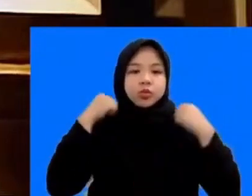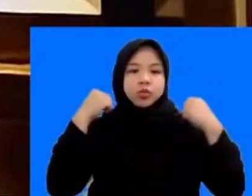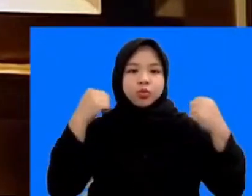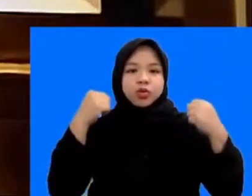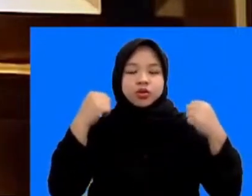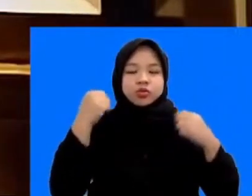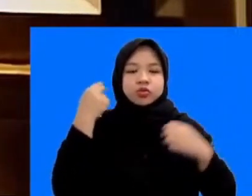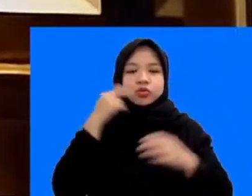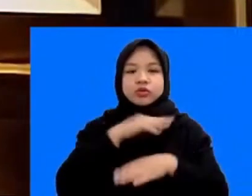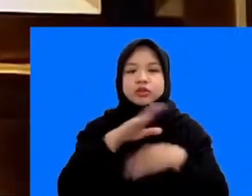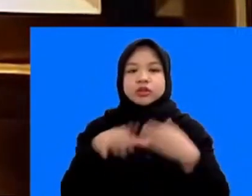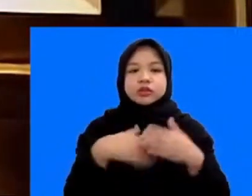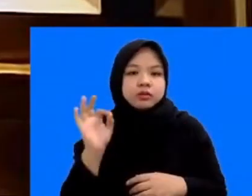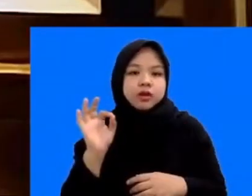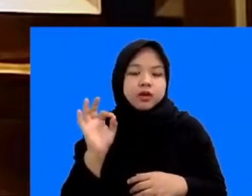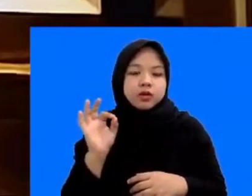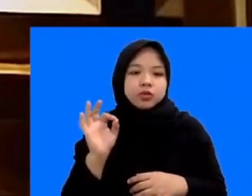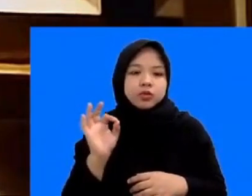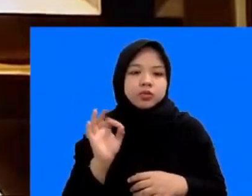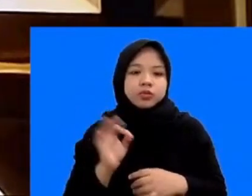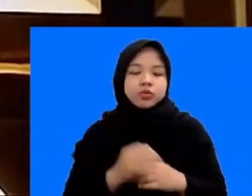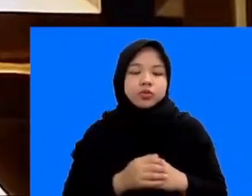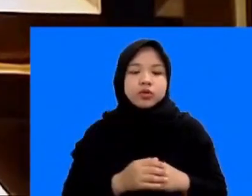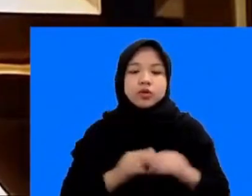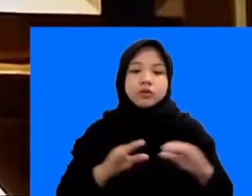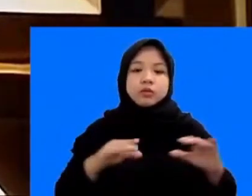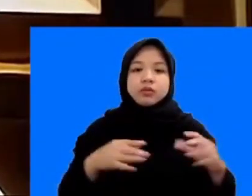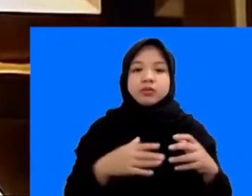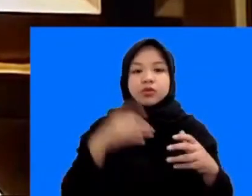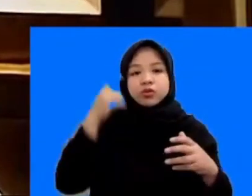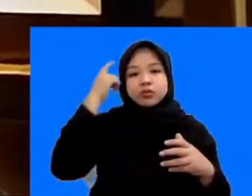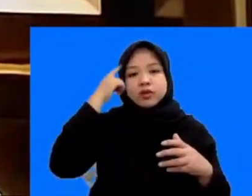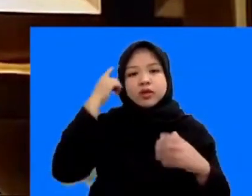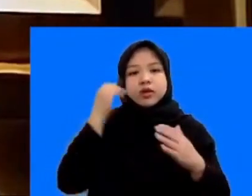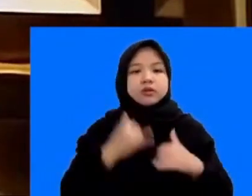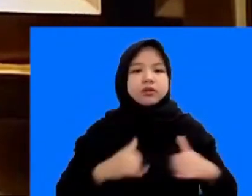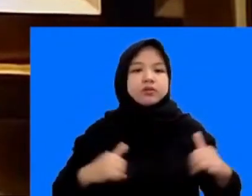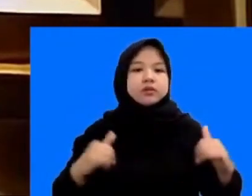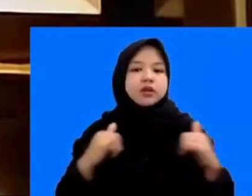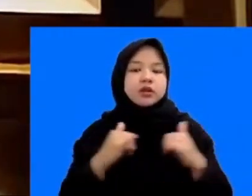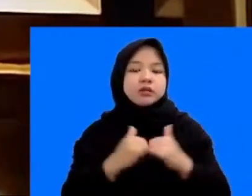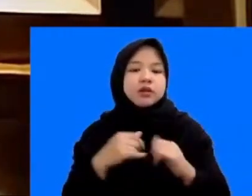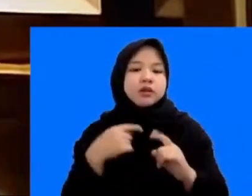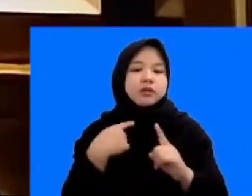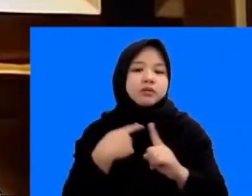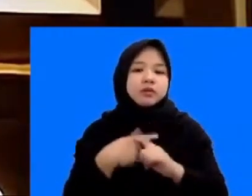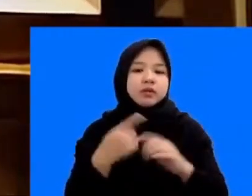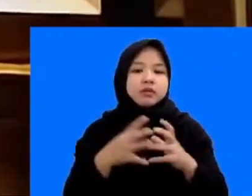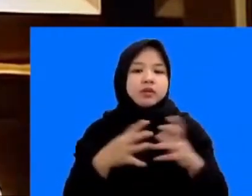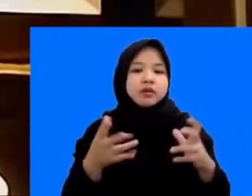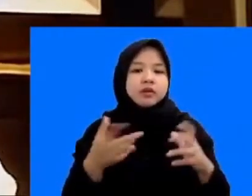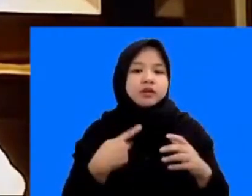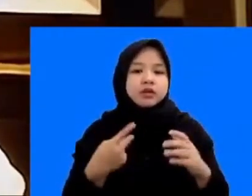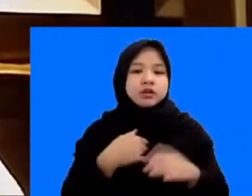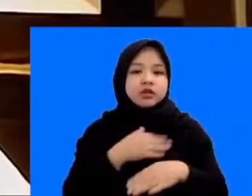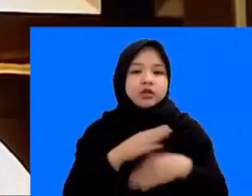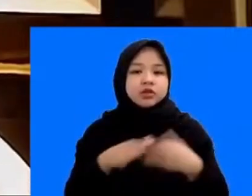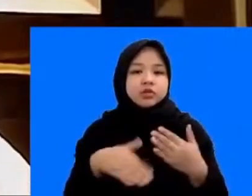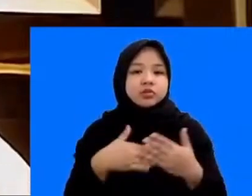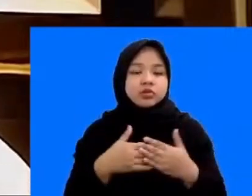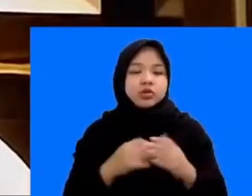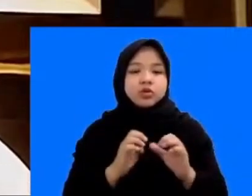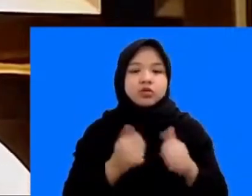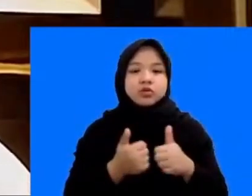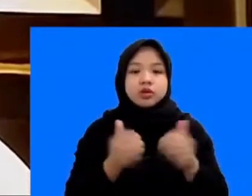semua bidang kehidupan membentuk paradigma bersama memperkaya kita semua agar